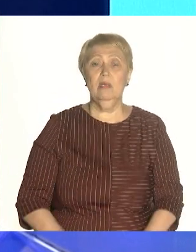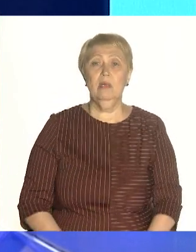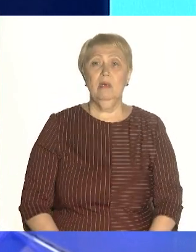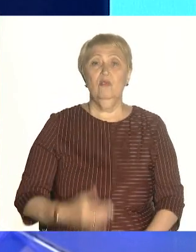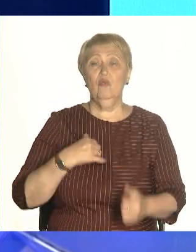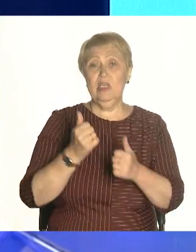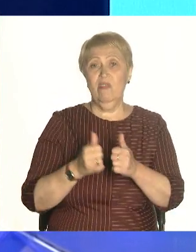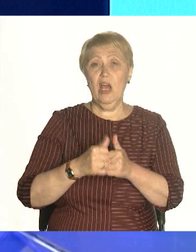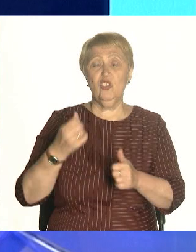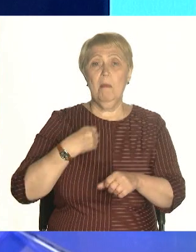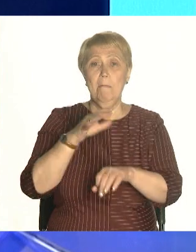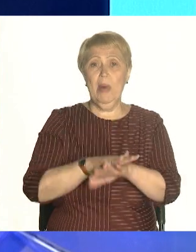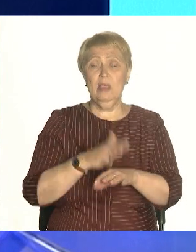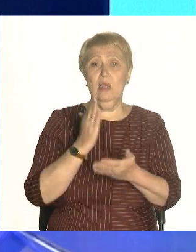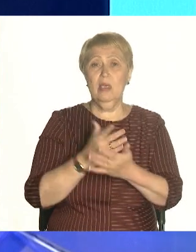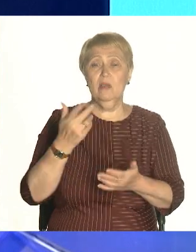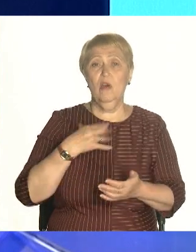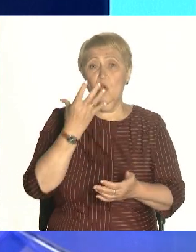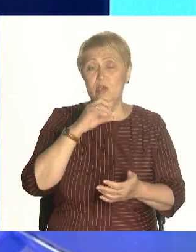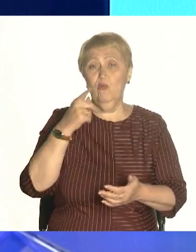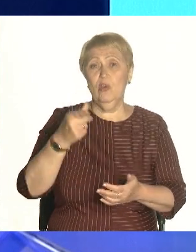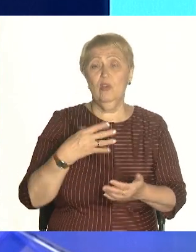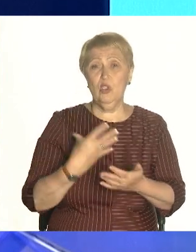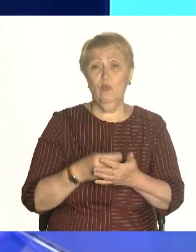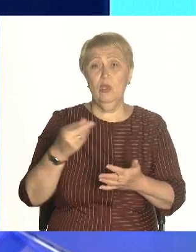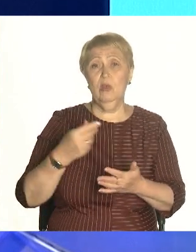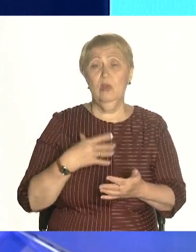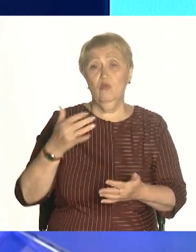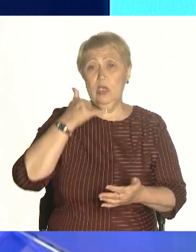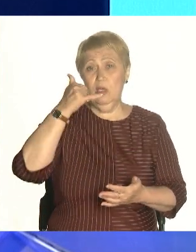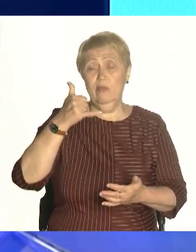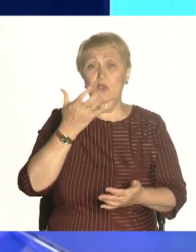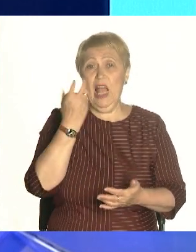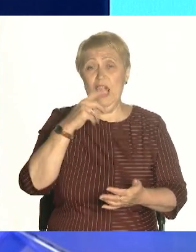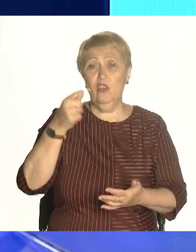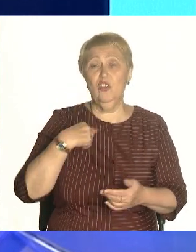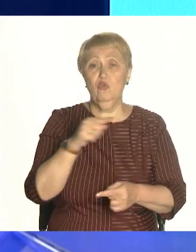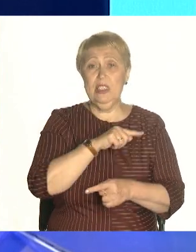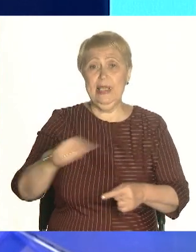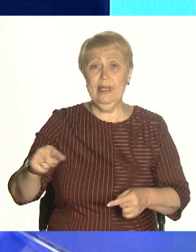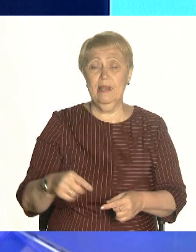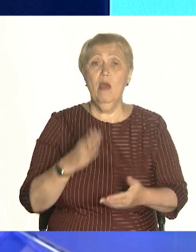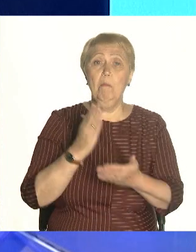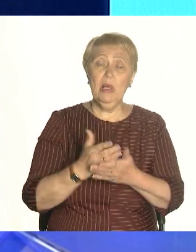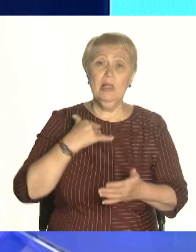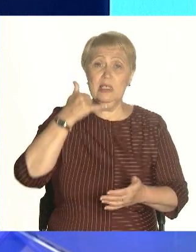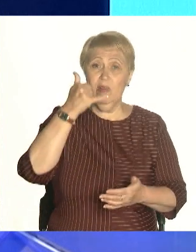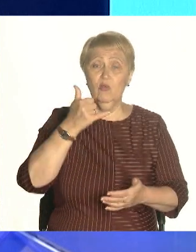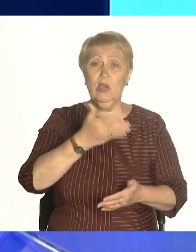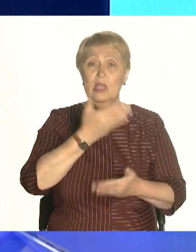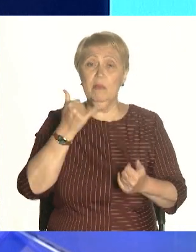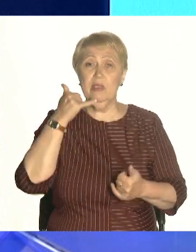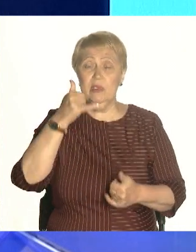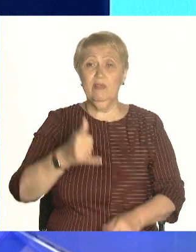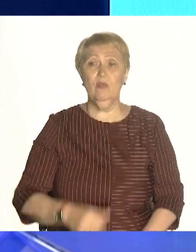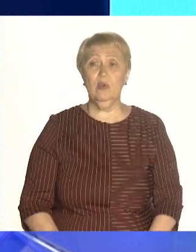каждом банке, есть свой телефон горячей линии, который готов перезвонить, уточнить, что был ли мне звонок, не был ли мне звонок. Значит,